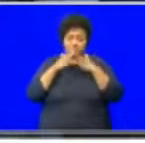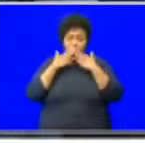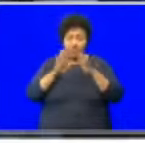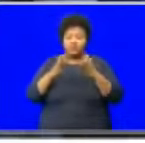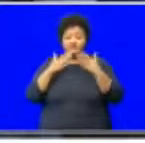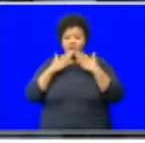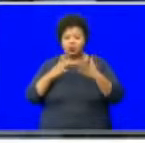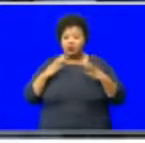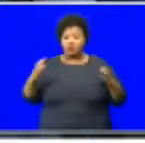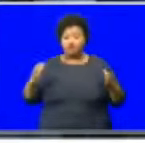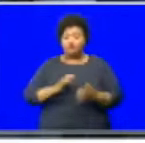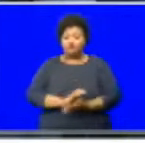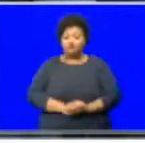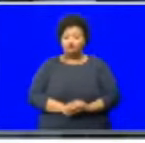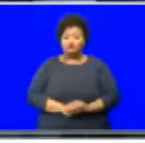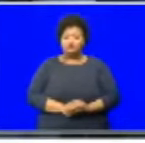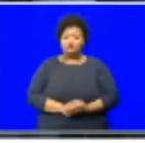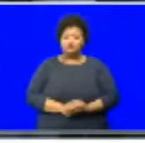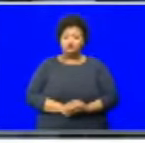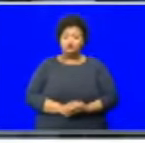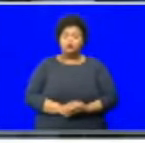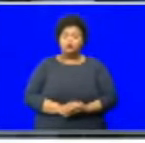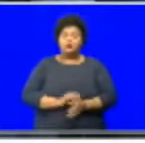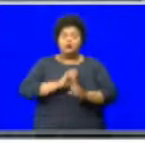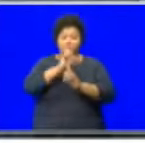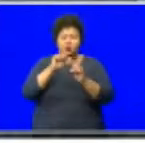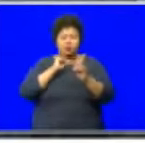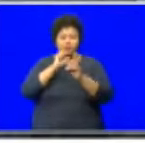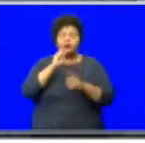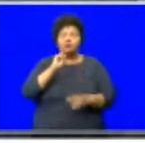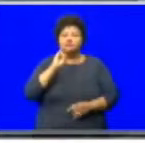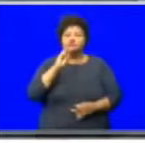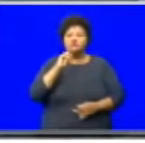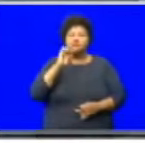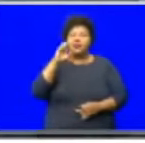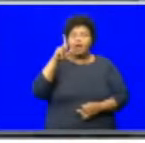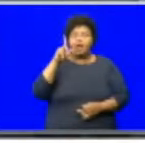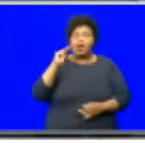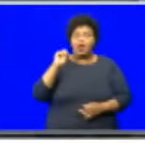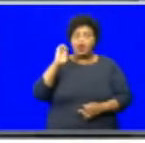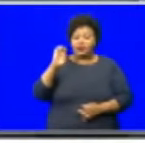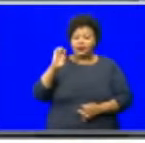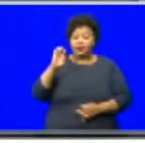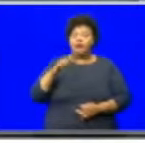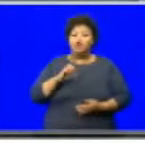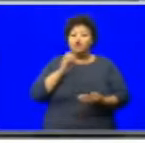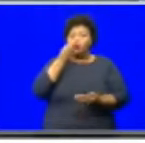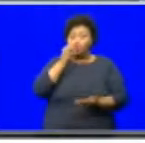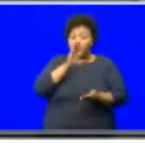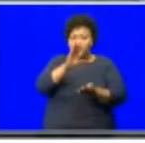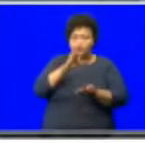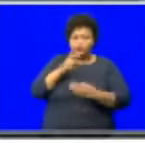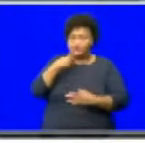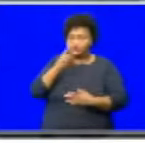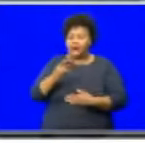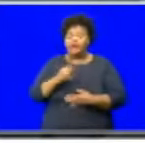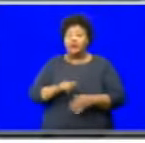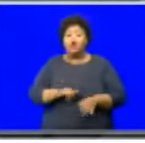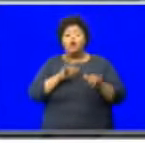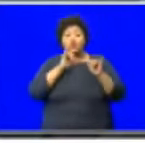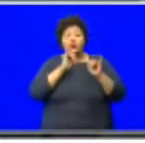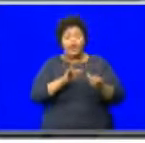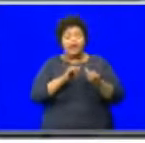kunqane sindisiwe simelane lokwemukele uthi bahlala nebatukulu emakhaya beteke nale kuyayithunjini ngakho-ke bayasibonga